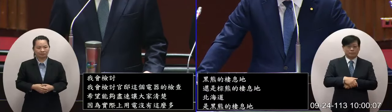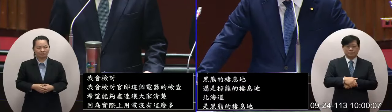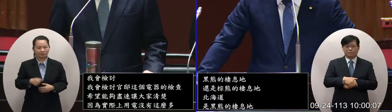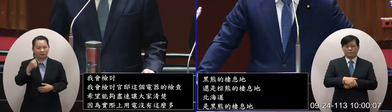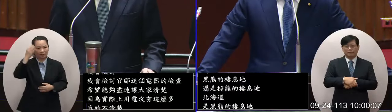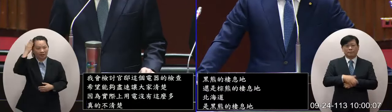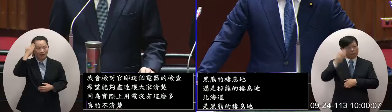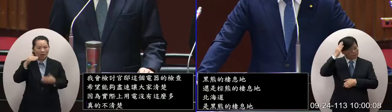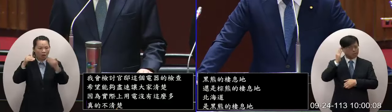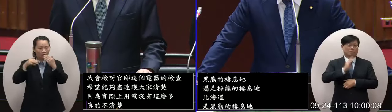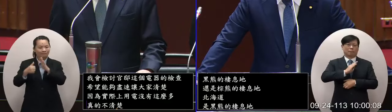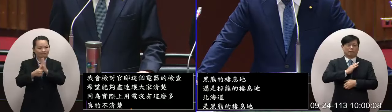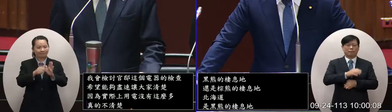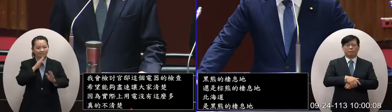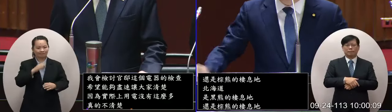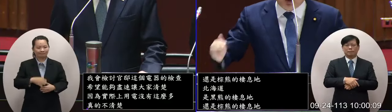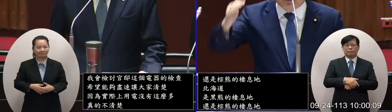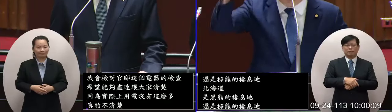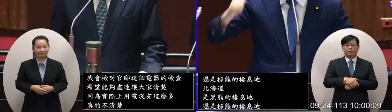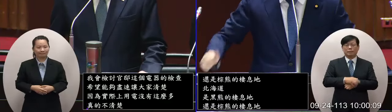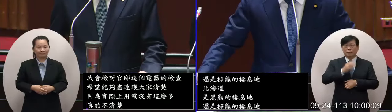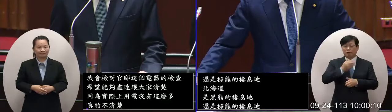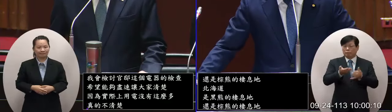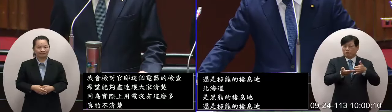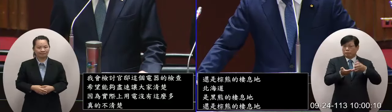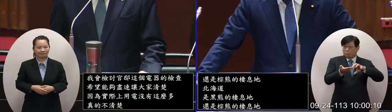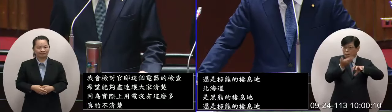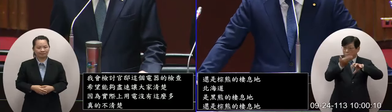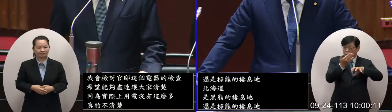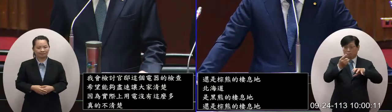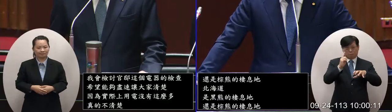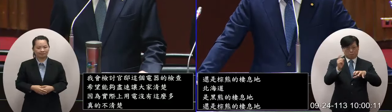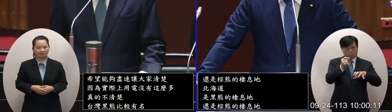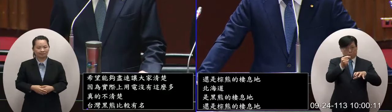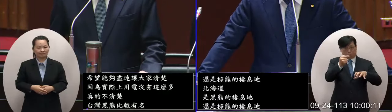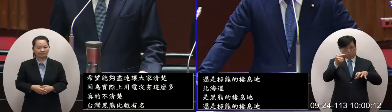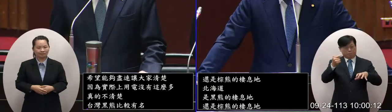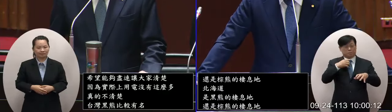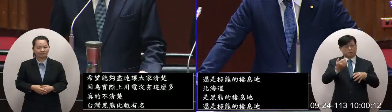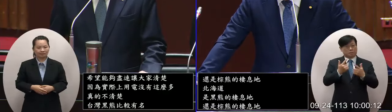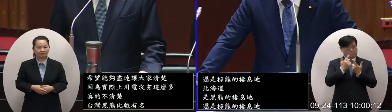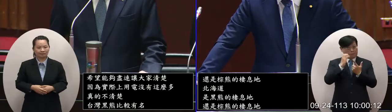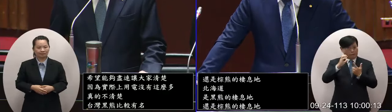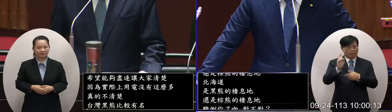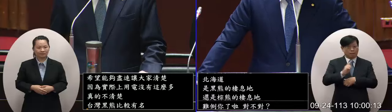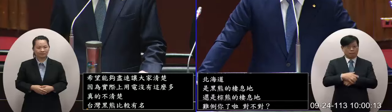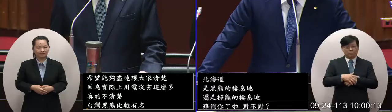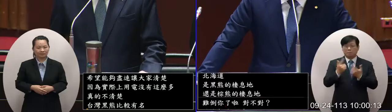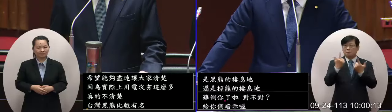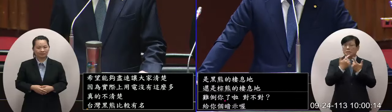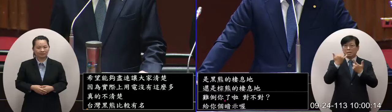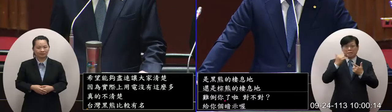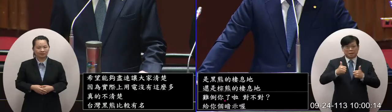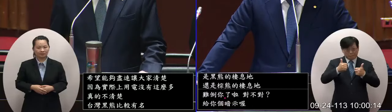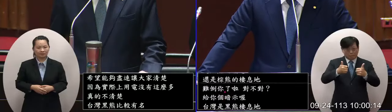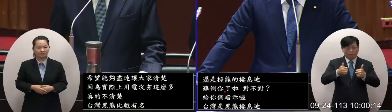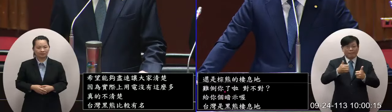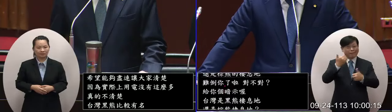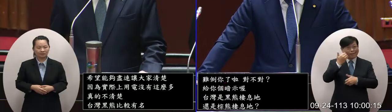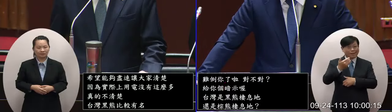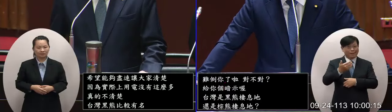熊比较有名。 黑熊嘛，对不对？那越北方哈，你知道哪一种熊比较在北方一点的？那北海道的栖息地是